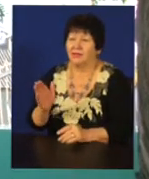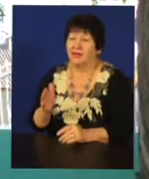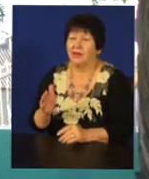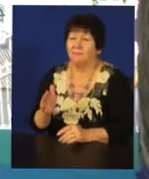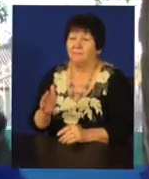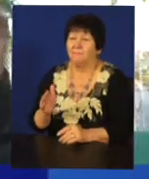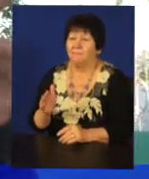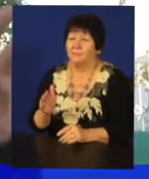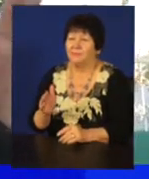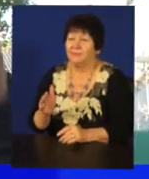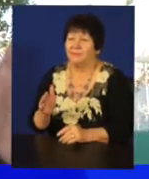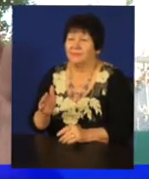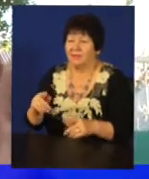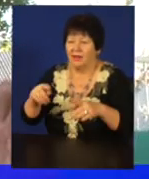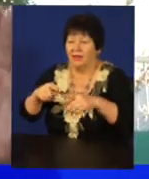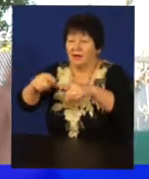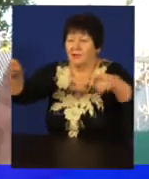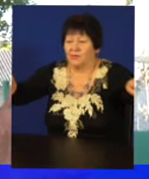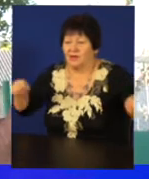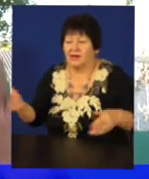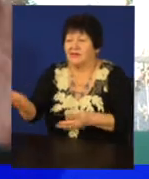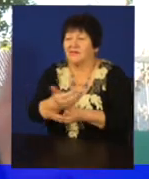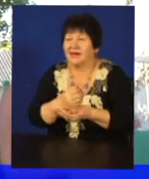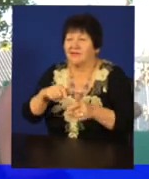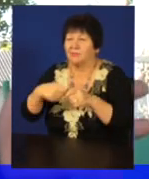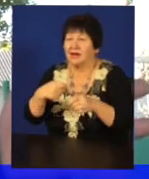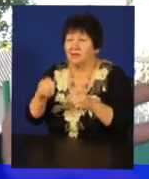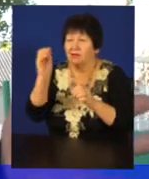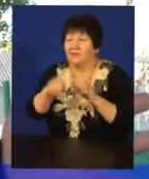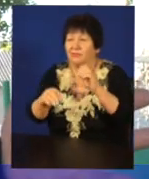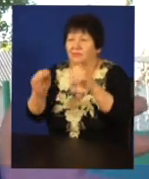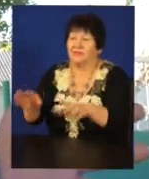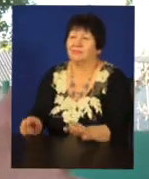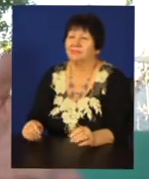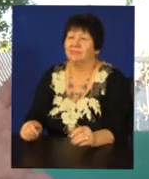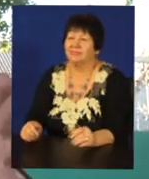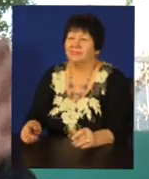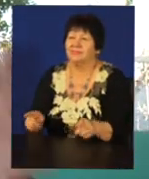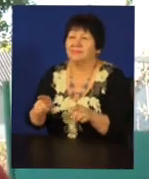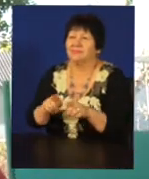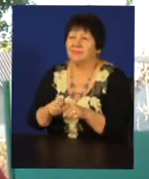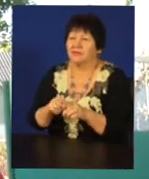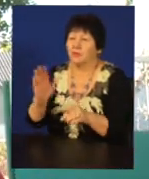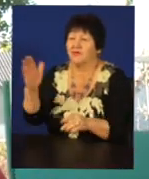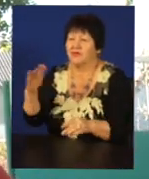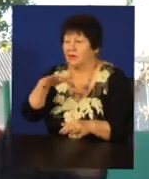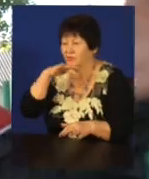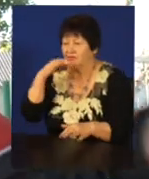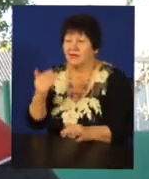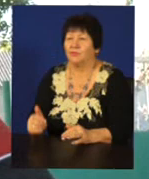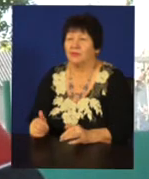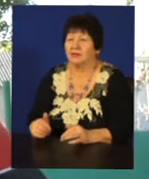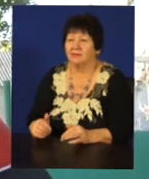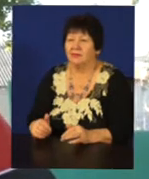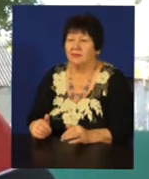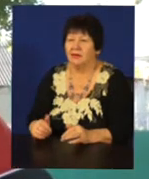pus de este așa mari, de strâns plasticul și pentru sticlă n-ar fi rău. Pentru că sticlă tot este multă, chiar avem